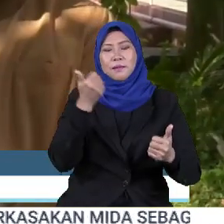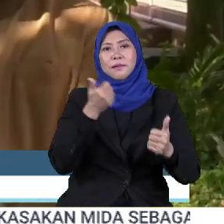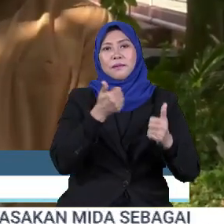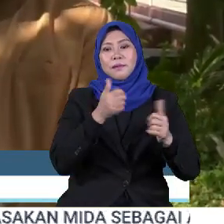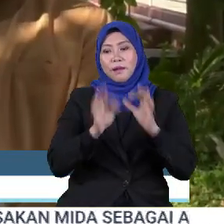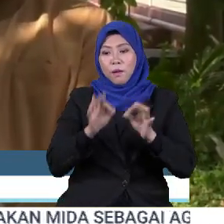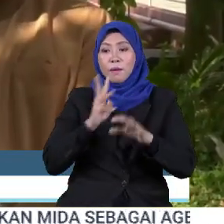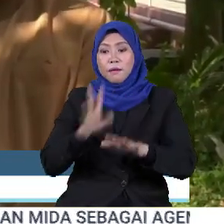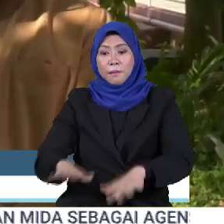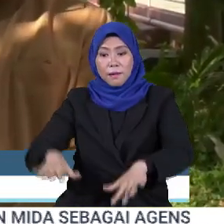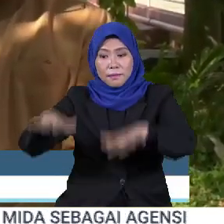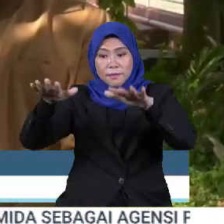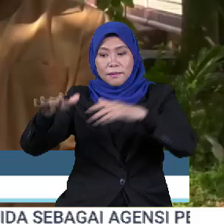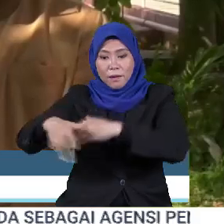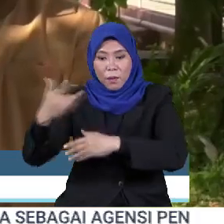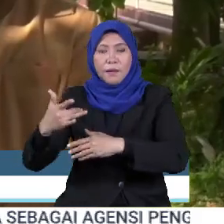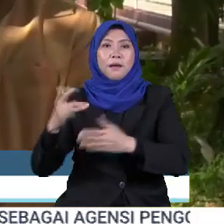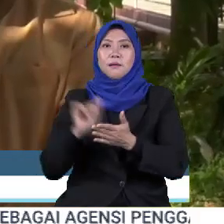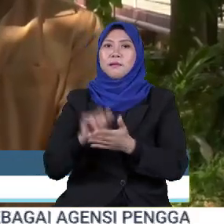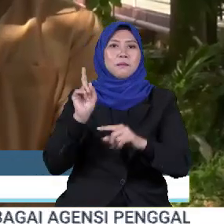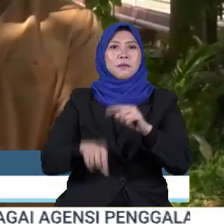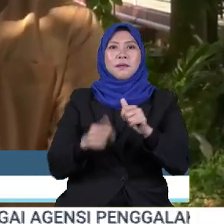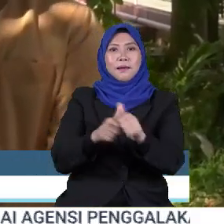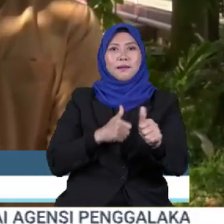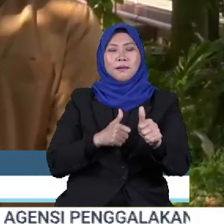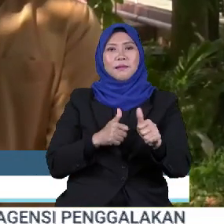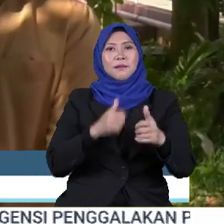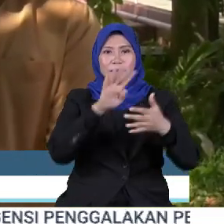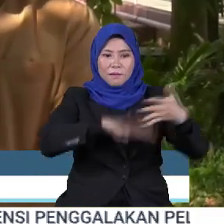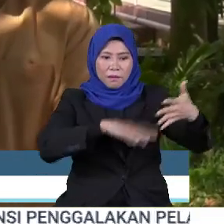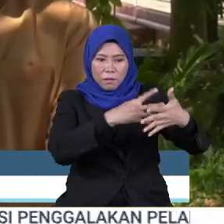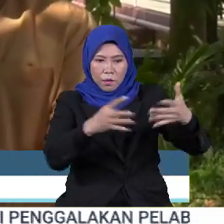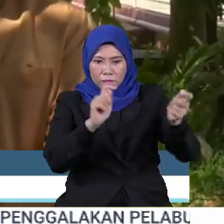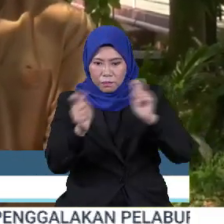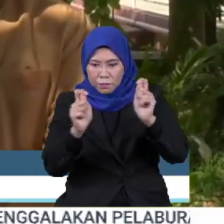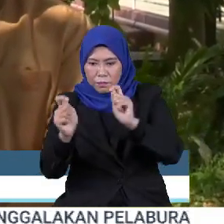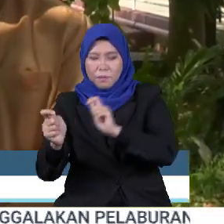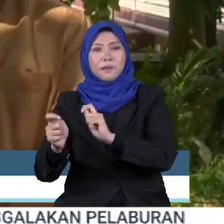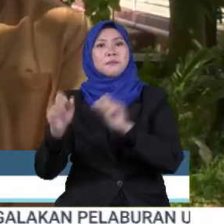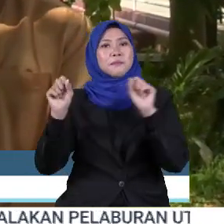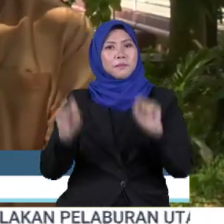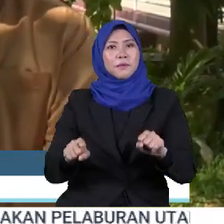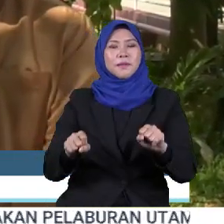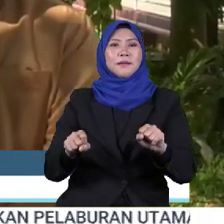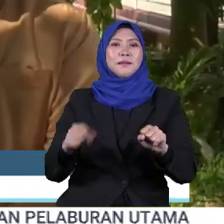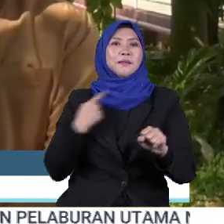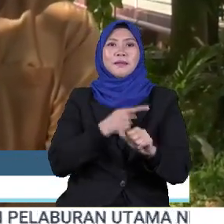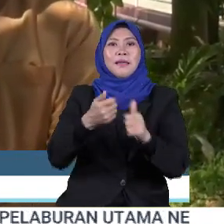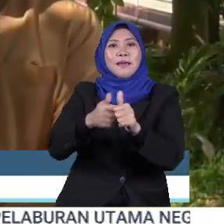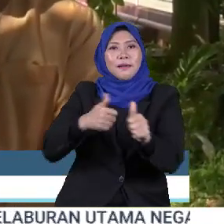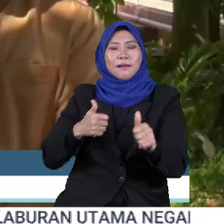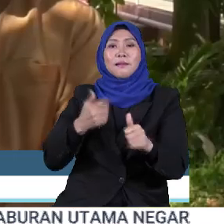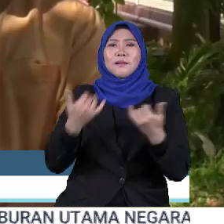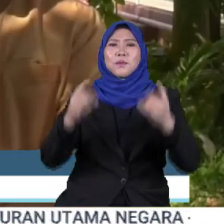kalau banjir berlaku awal tu kita tak boleh nak elak lah. Kita cuba adjust dah jadual kita tu supaya kita terlepas daripada kemarau ni.